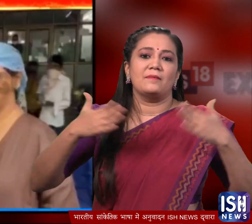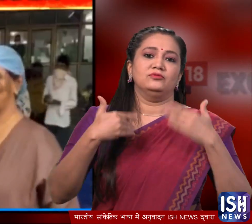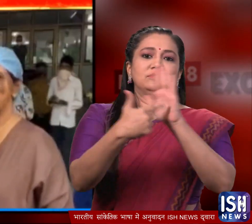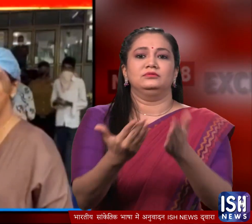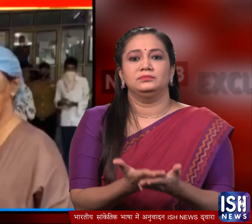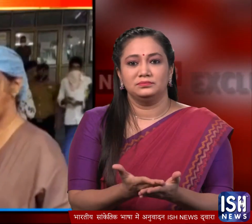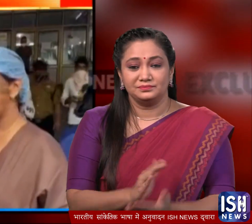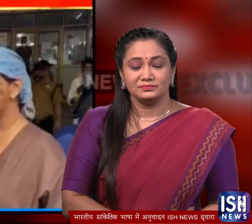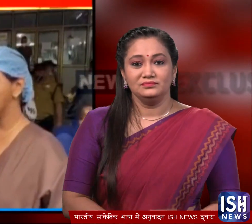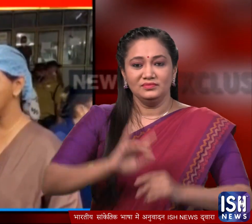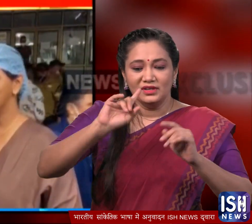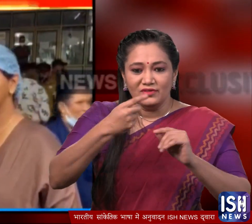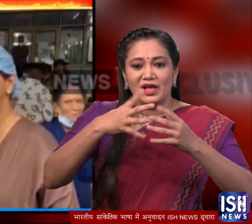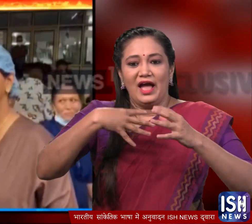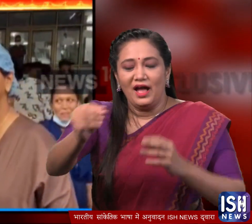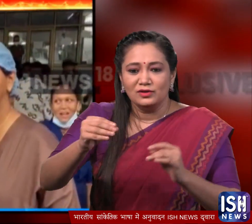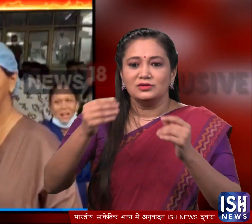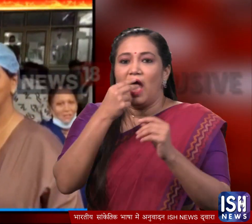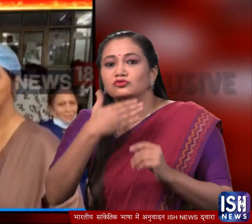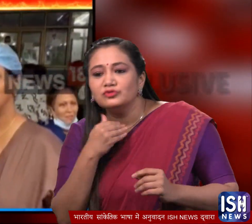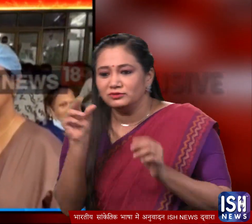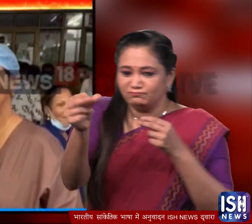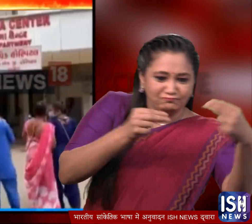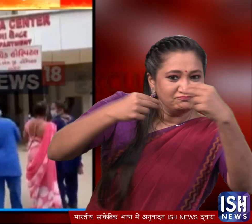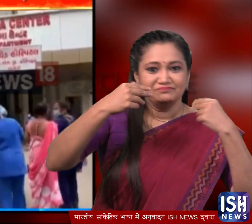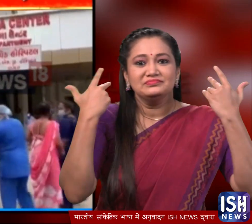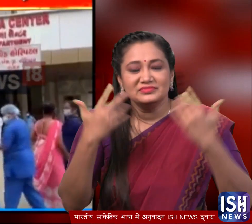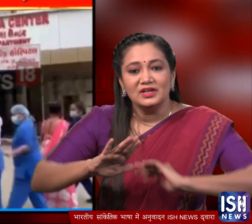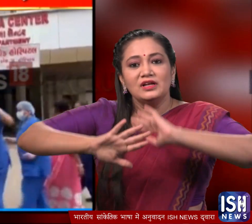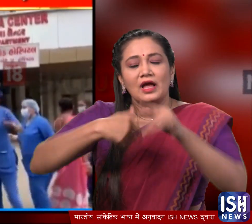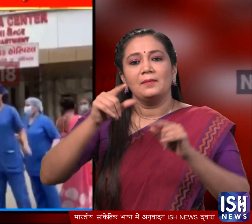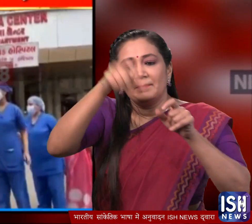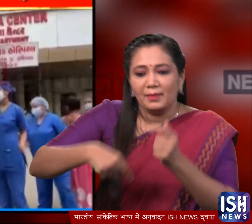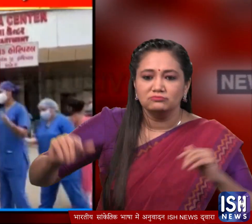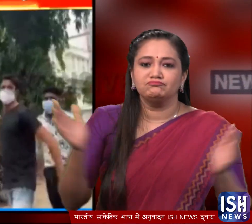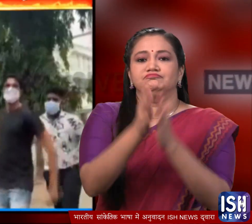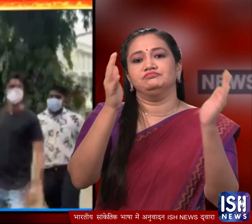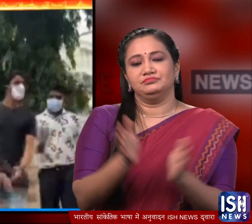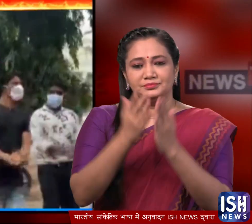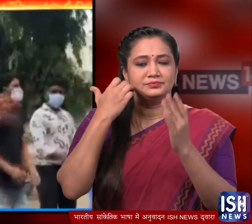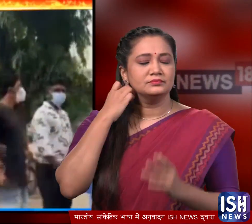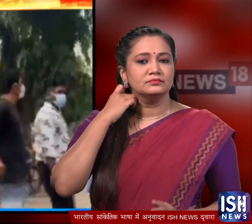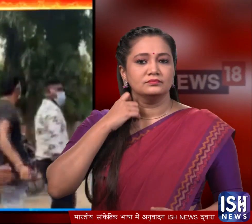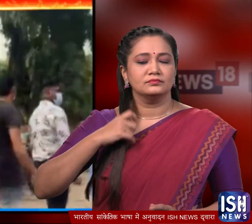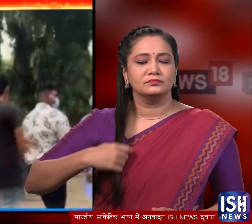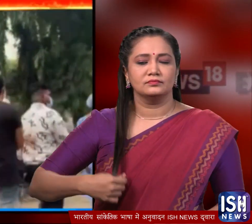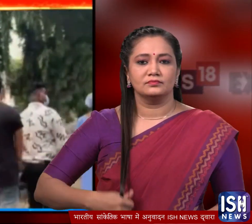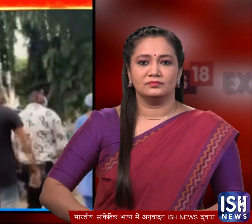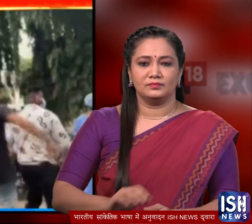किया। कर्मचारियों ने पहले अस्पताल के बाहर एक दूसरे को मिठाई खिलाई और फिर वहां मौजूद लोगों ने डांस किया।